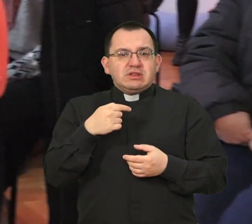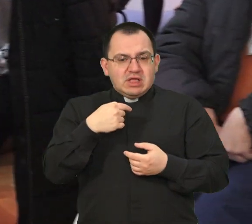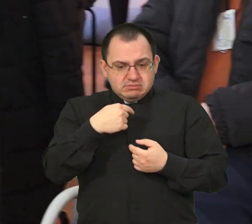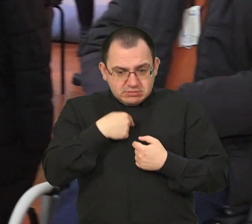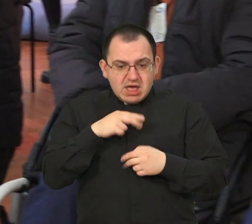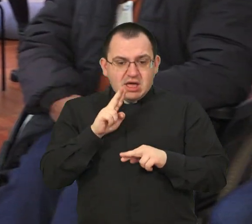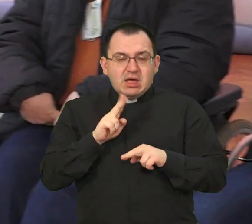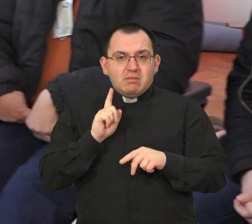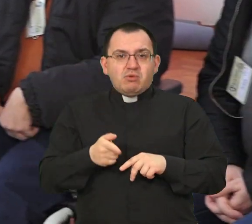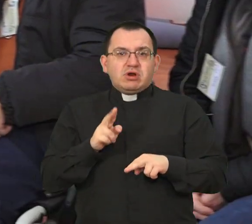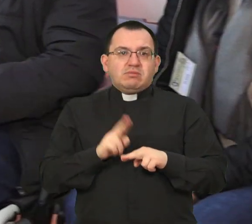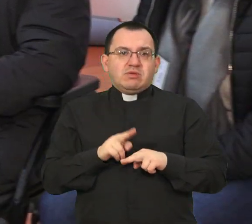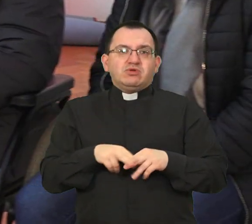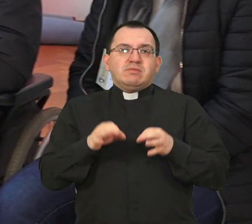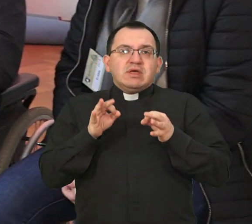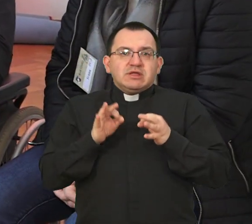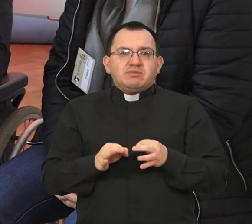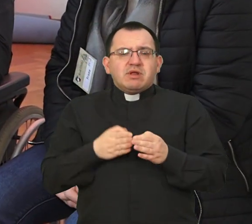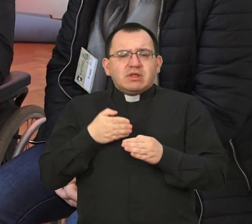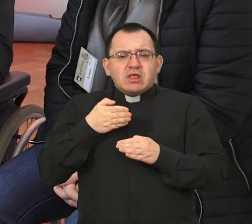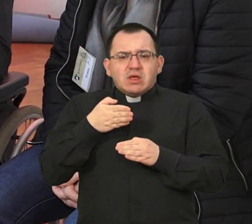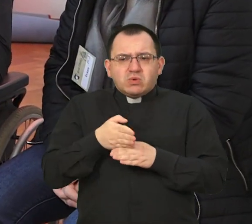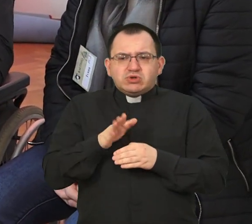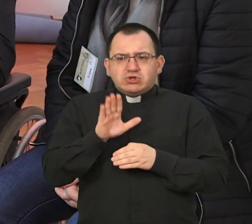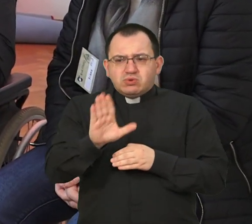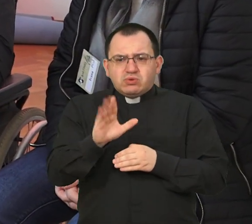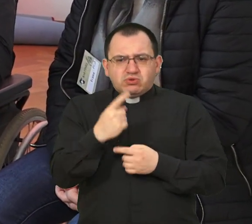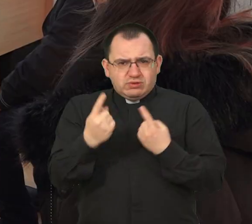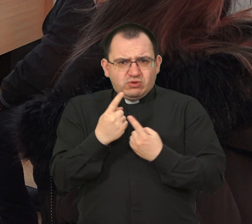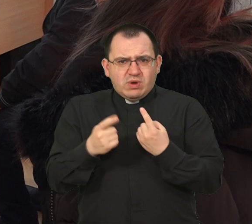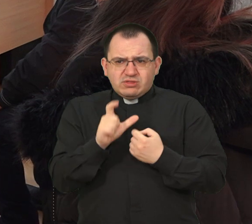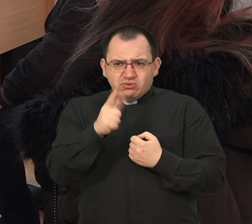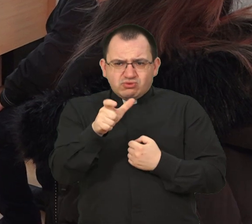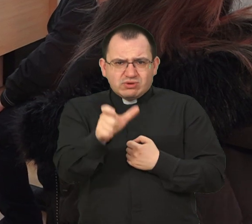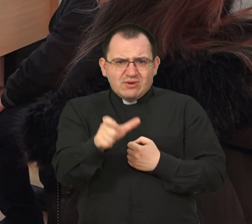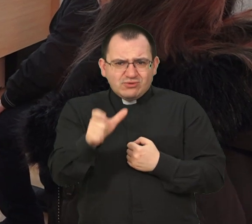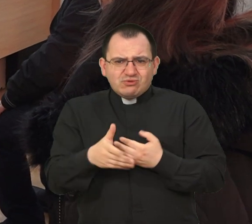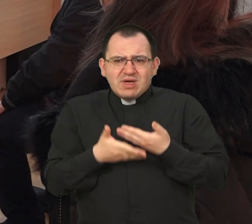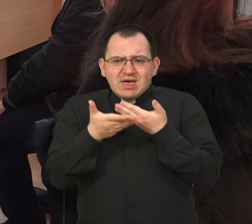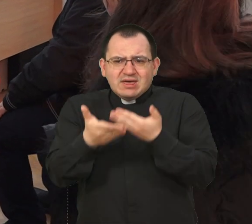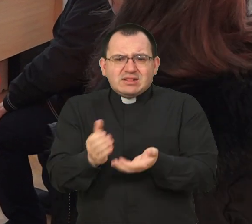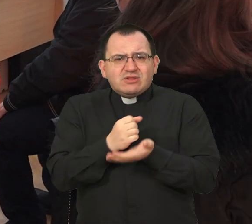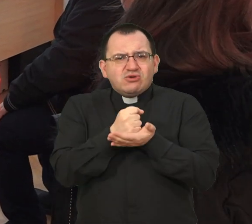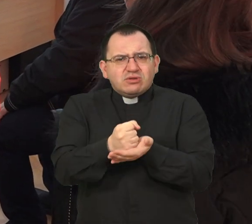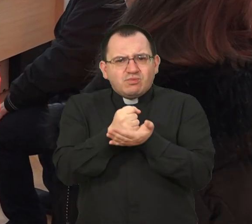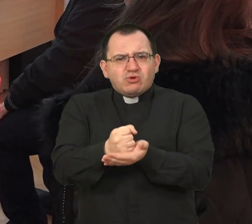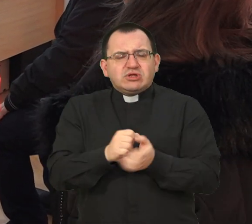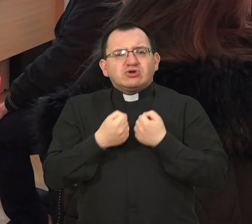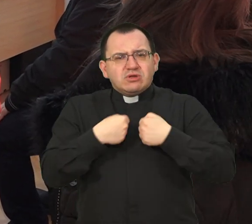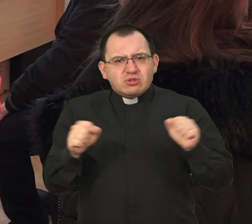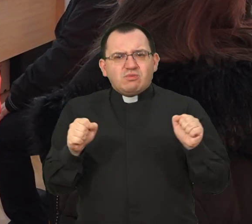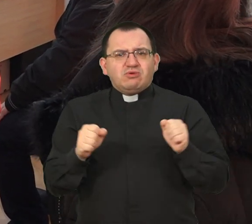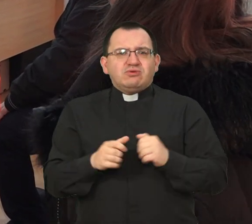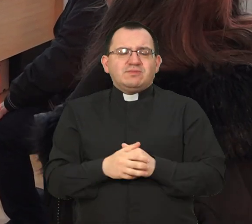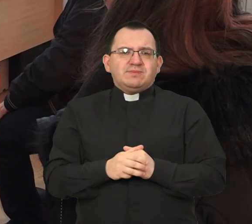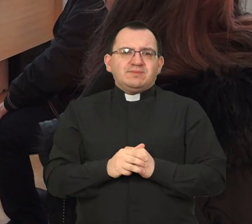biti spreman nekako ući u situaciju osobe s kojom komuniciraš i pružiti joj potpunu slobodu i prilagoditi